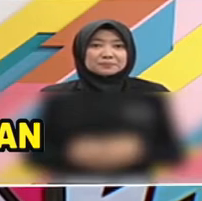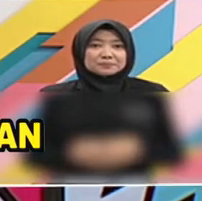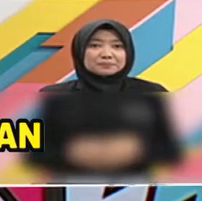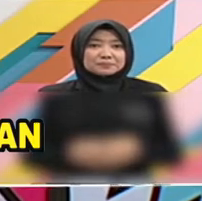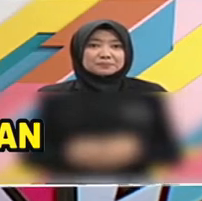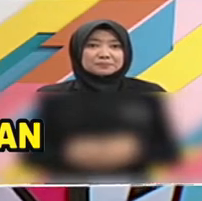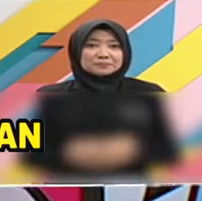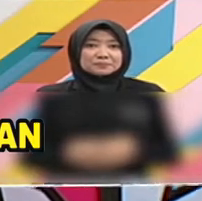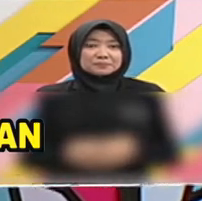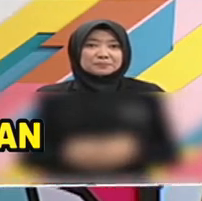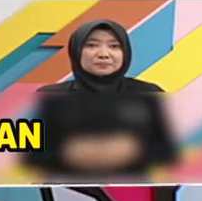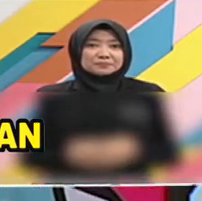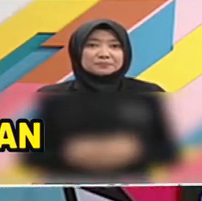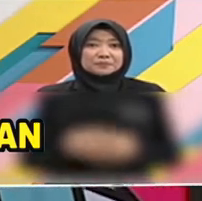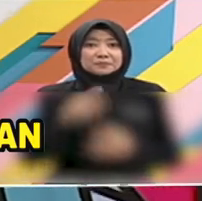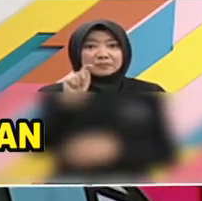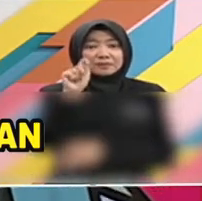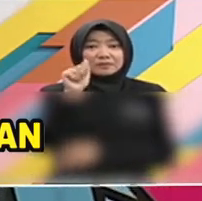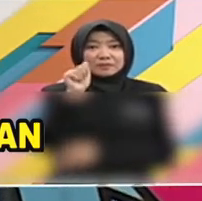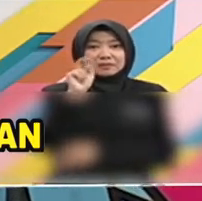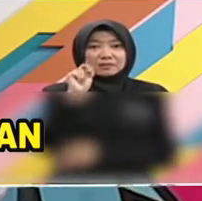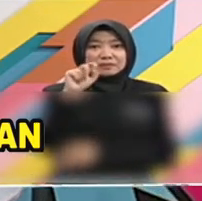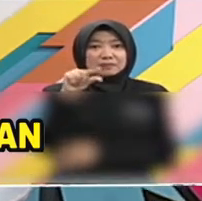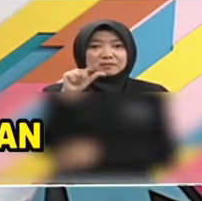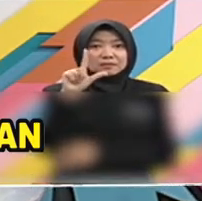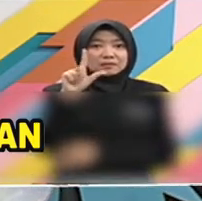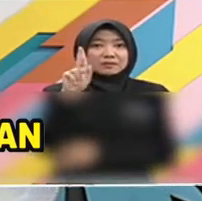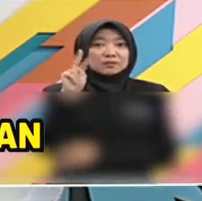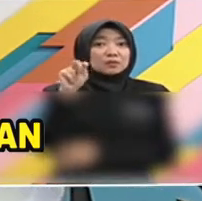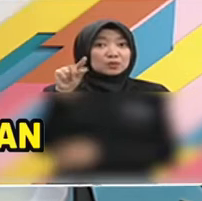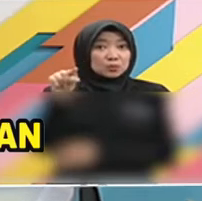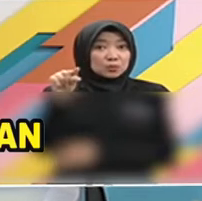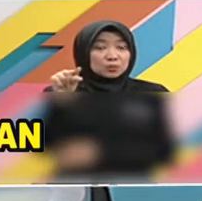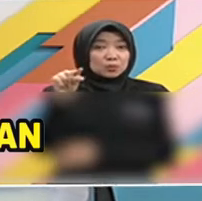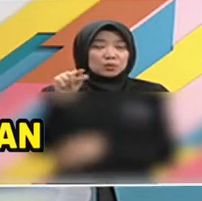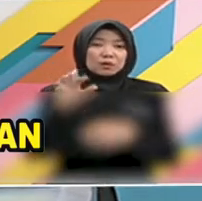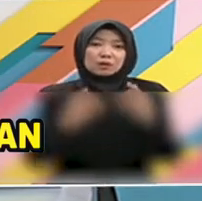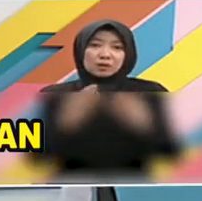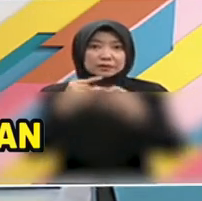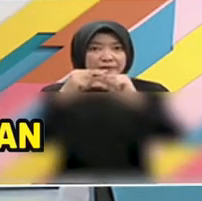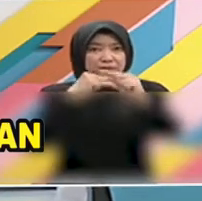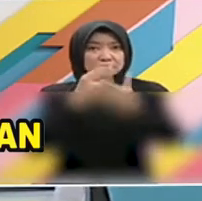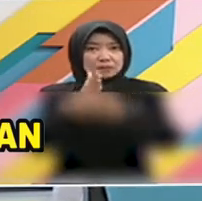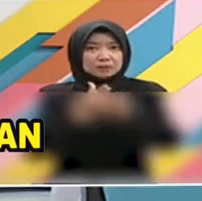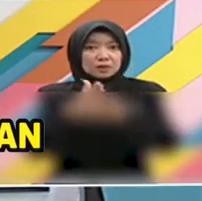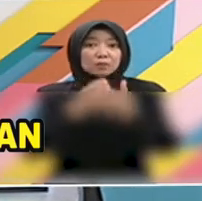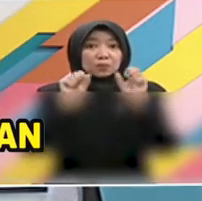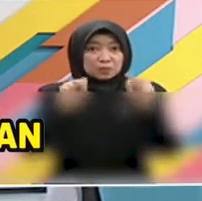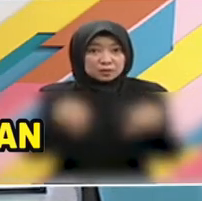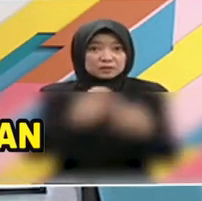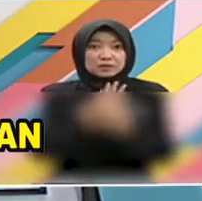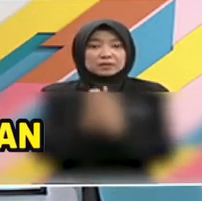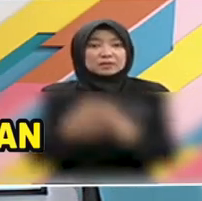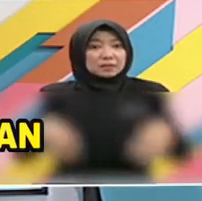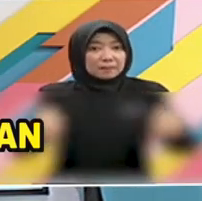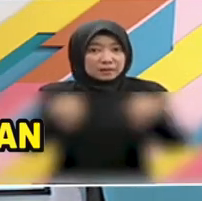dengan tanglung? Tanglung ni kan cikgu, kalau saya bayangkan ada garisan paksi di tengah-tengah, simetri cikgu. Ya, betul, simetri.